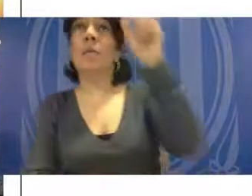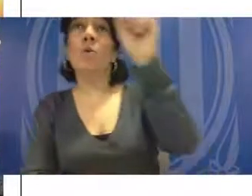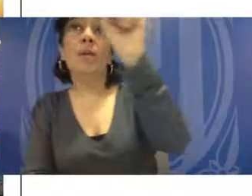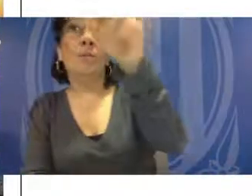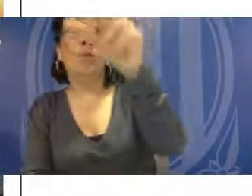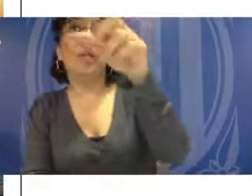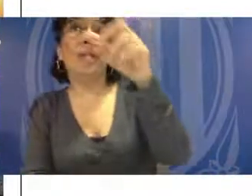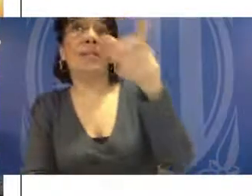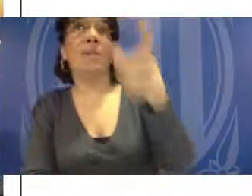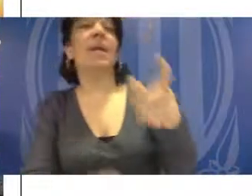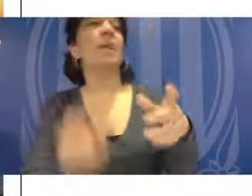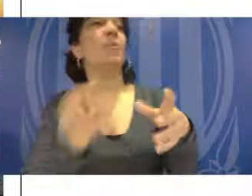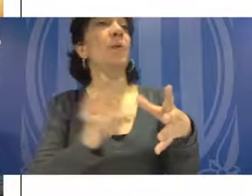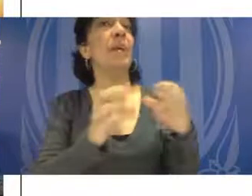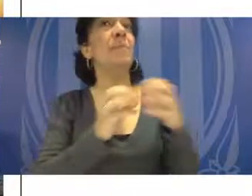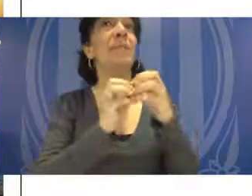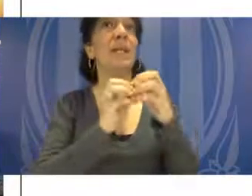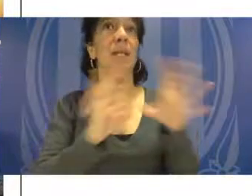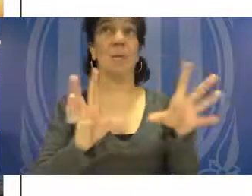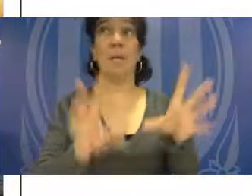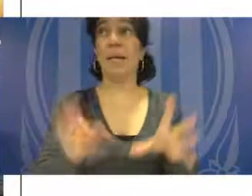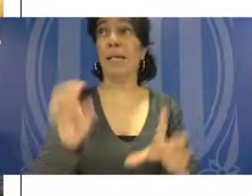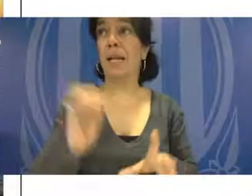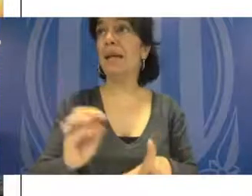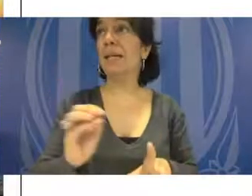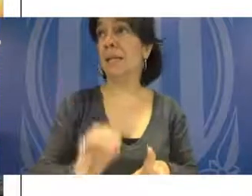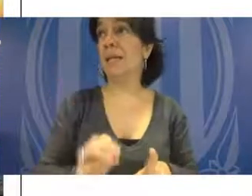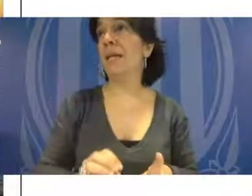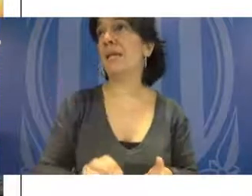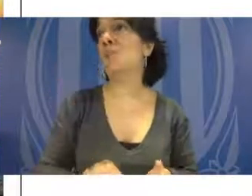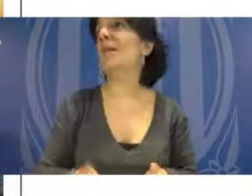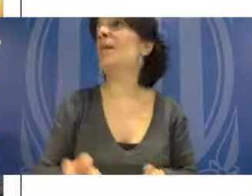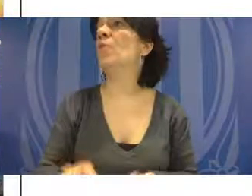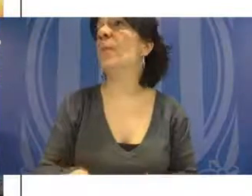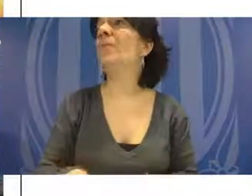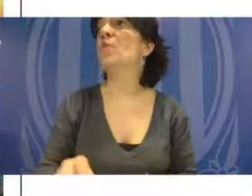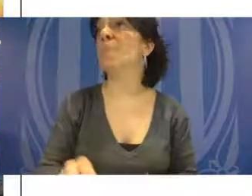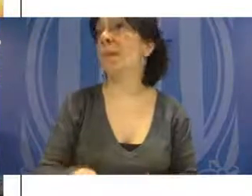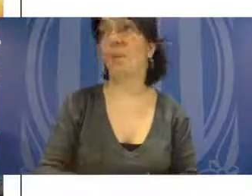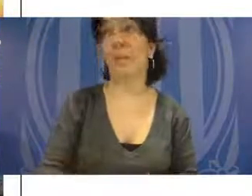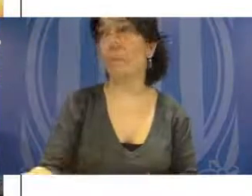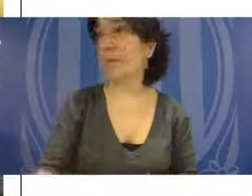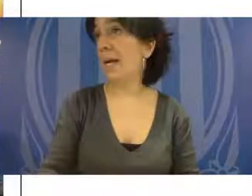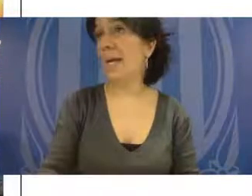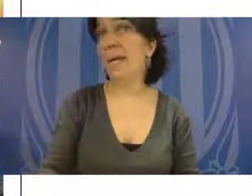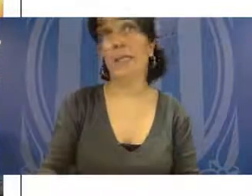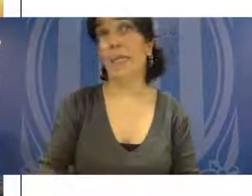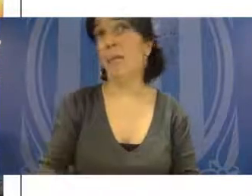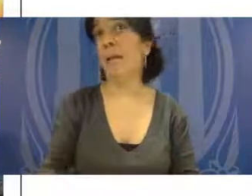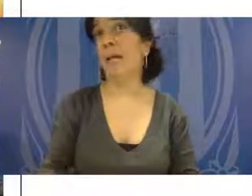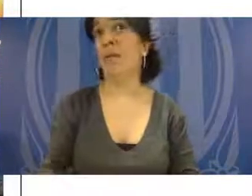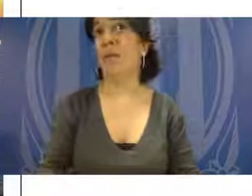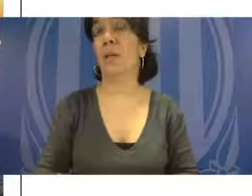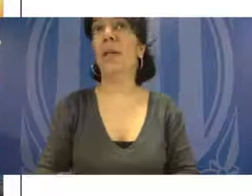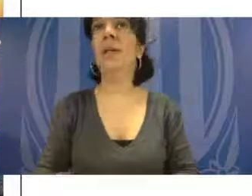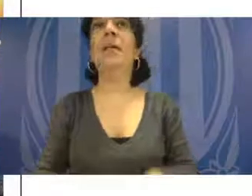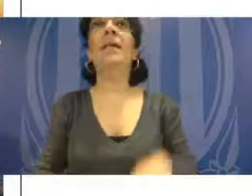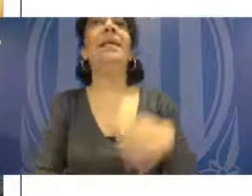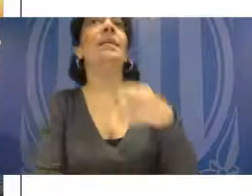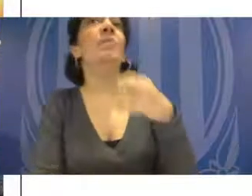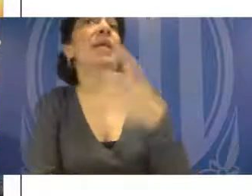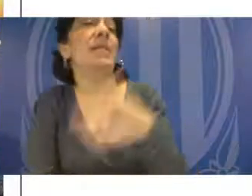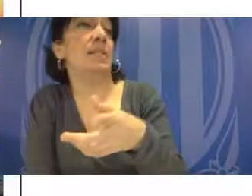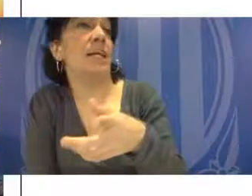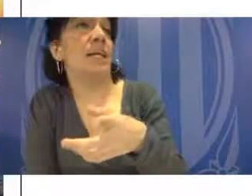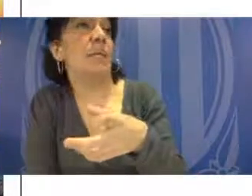És l'únic post de la setmana que publiquem trilingüe, català, castellà i anglès, perquè normalment són bilingües, sempre català i castellà per aquest ordre. I